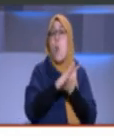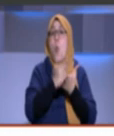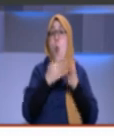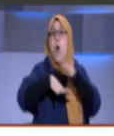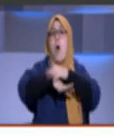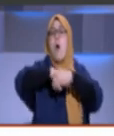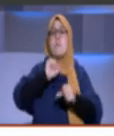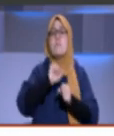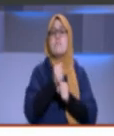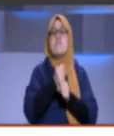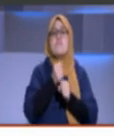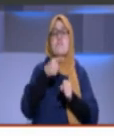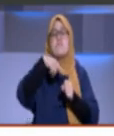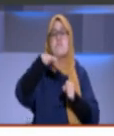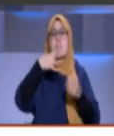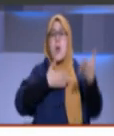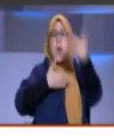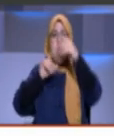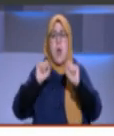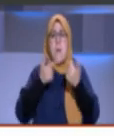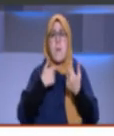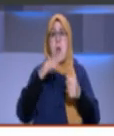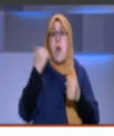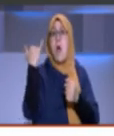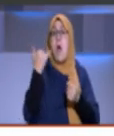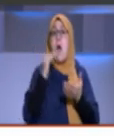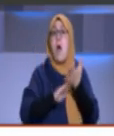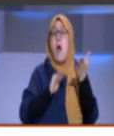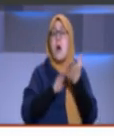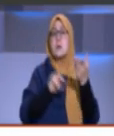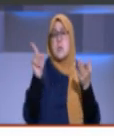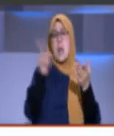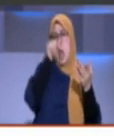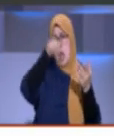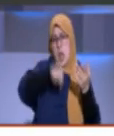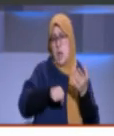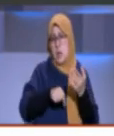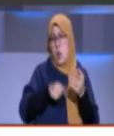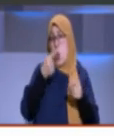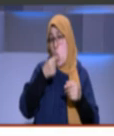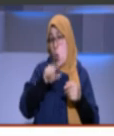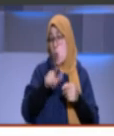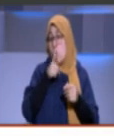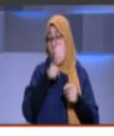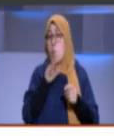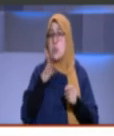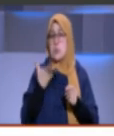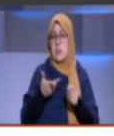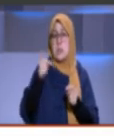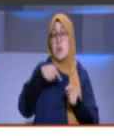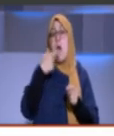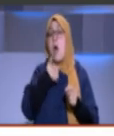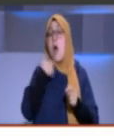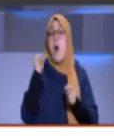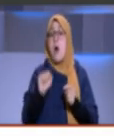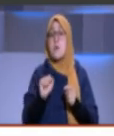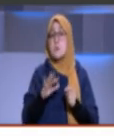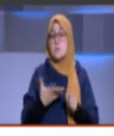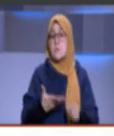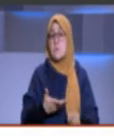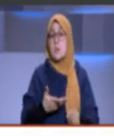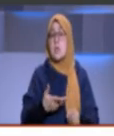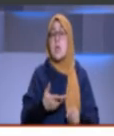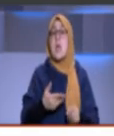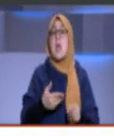إرهابية بحقها. لكن أنا هنا هرجع للجزء اللي حضرتك أشرتي إليه الخاص بيه ان حي